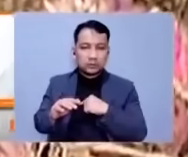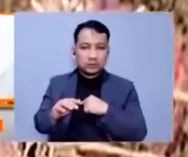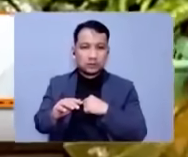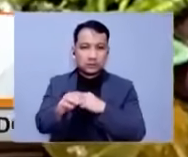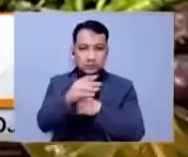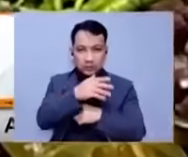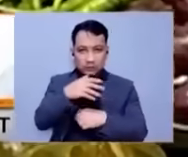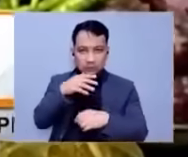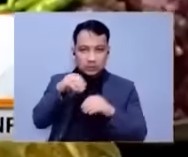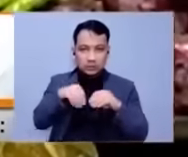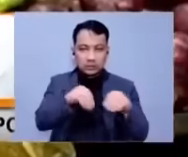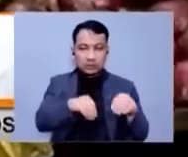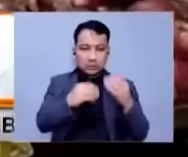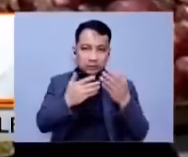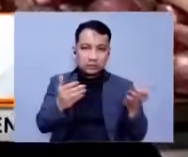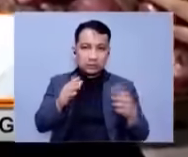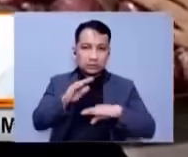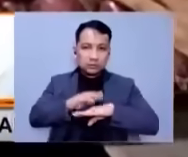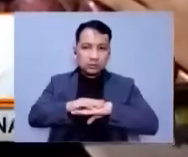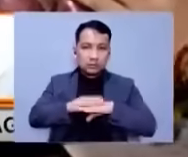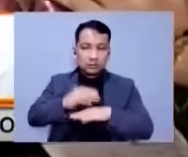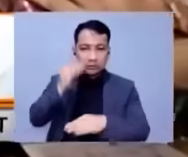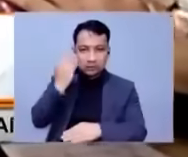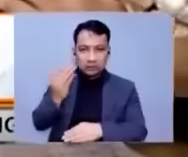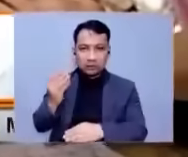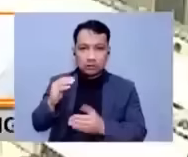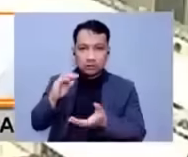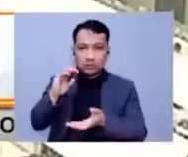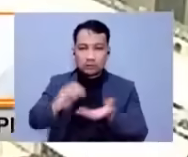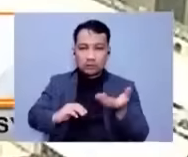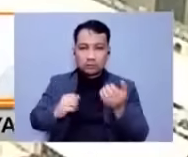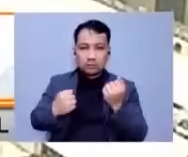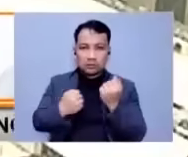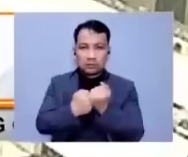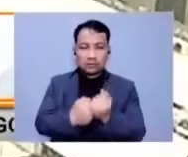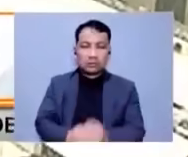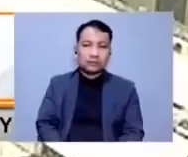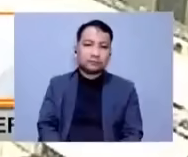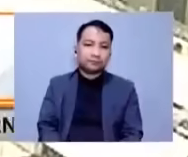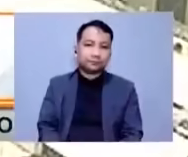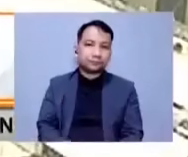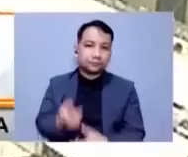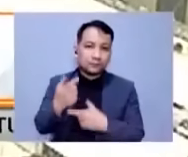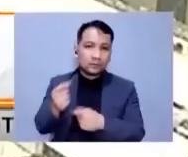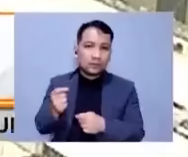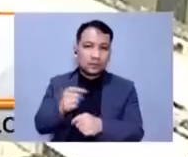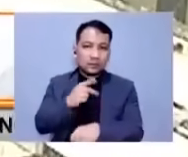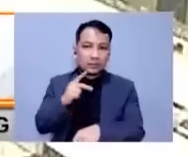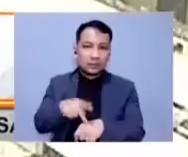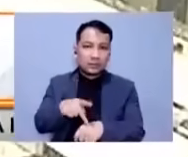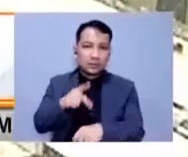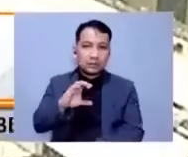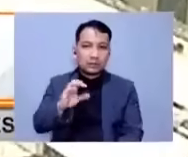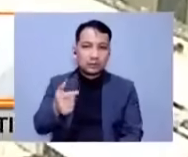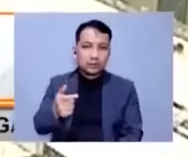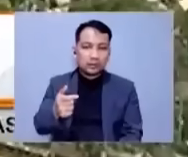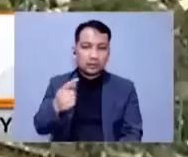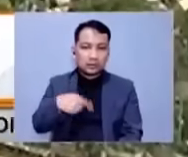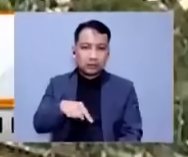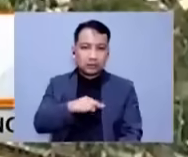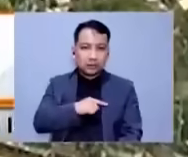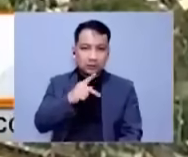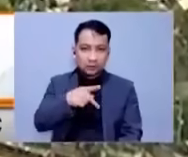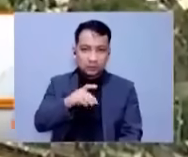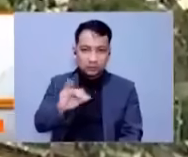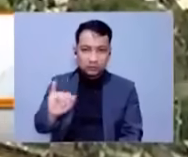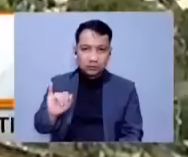magsasaka. Pag bawas ang ani, bawas din ang supply. Pagtitiyak naman ng Philippine Chamber of Commerce and Industry o PCCI, hindi